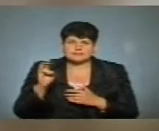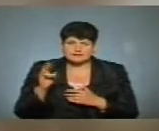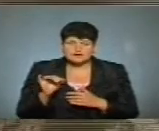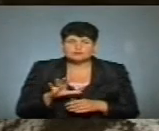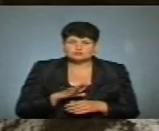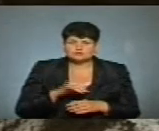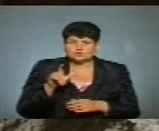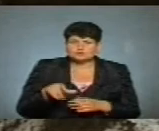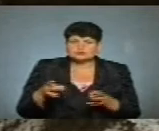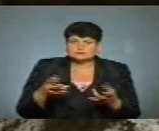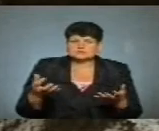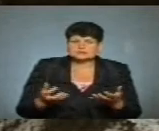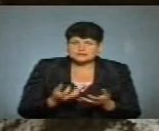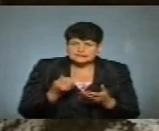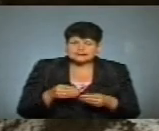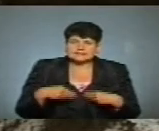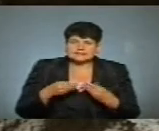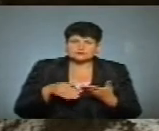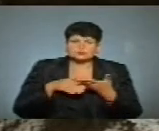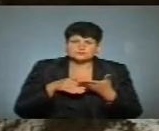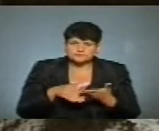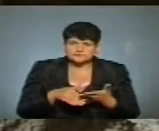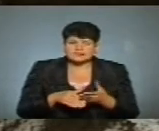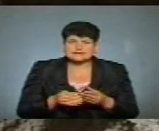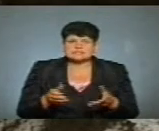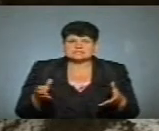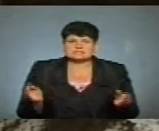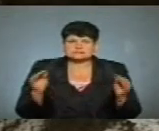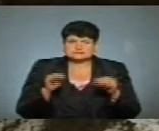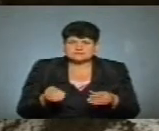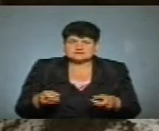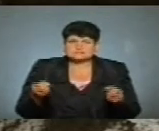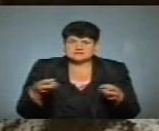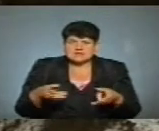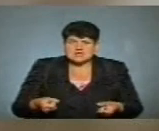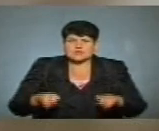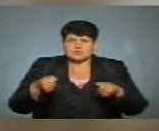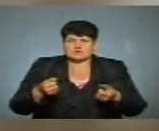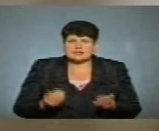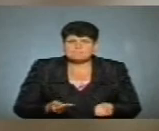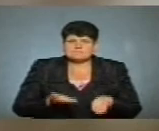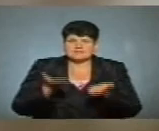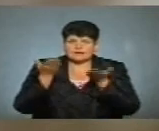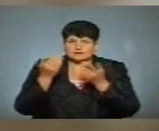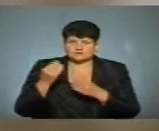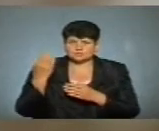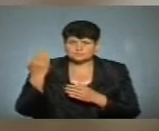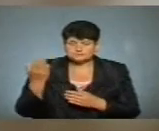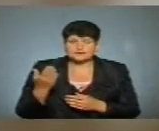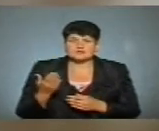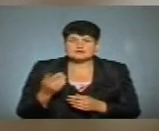рятувальники мали знайти і надати їй домедичну допомогу, закріпити у спеціальних ношах і підняти на поверхню. На цих кадрах ви